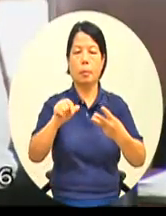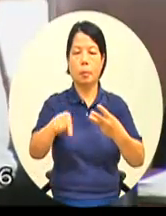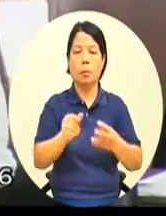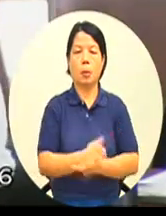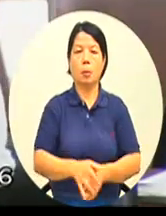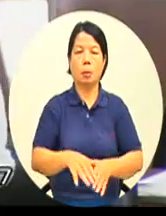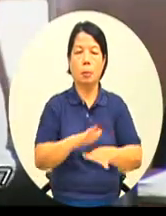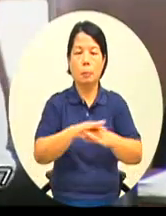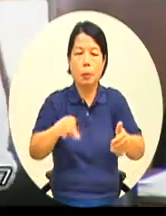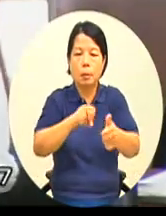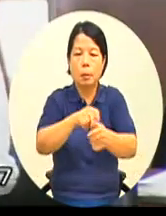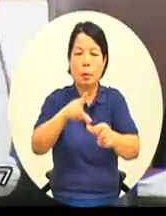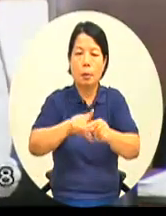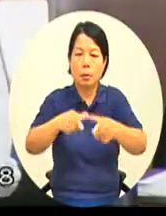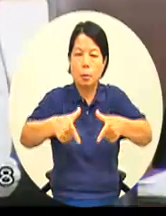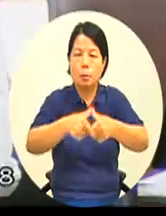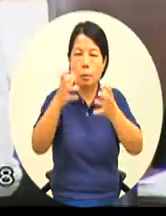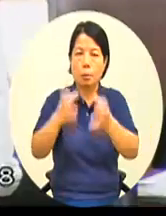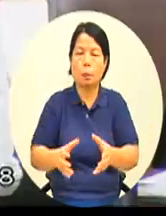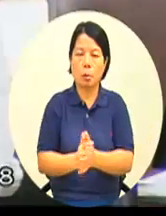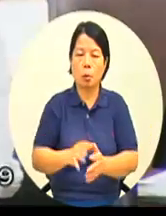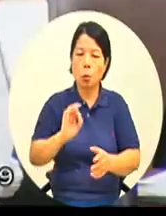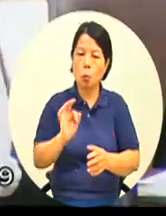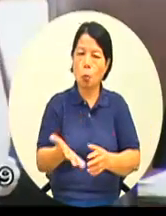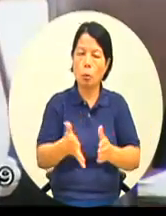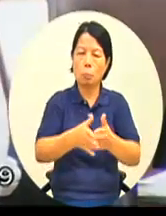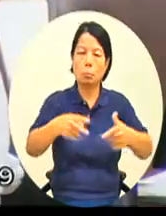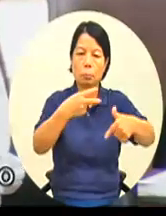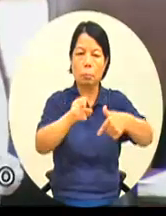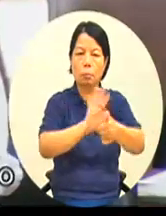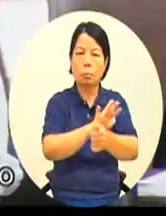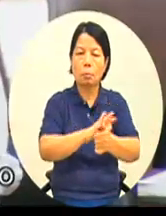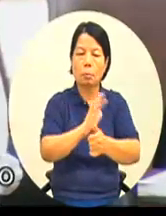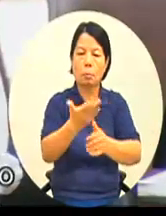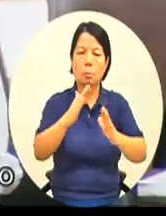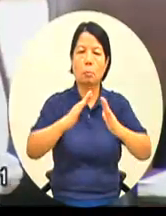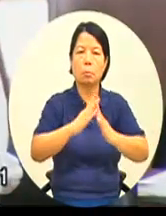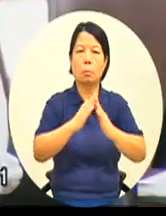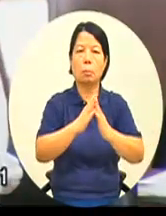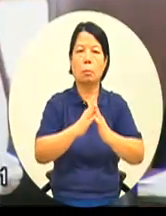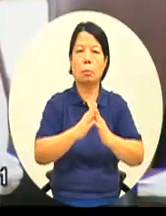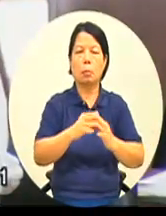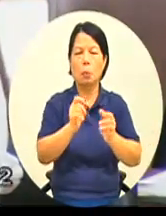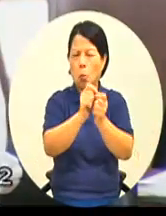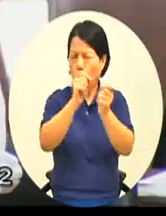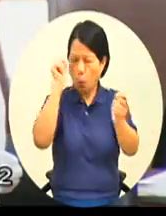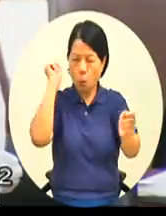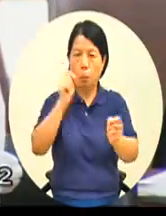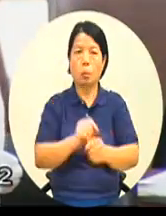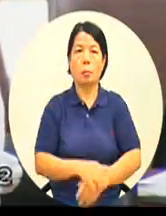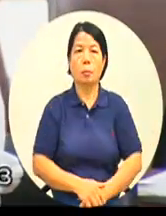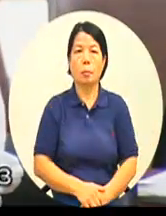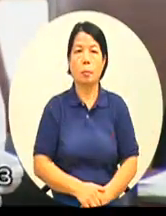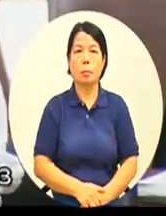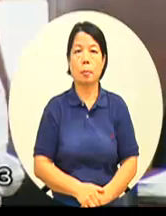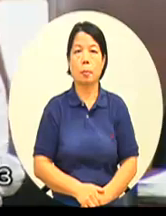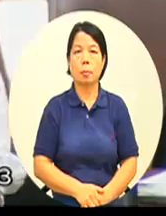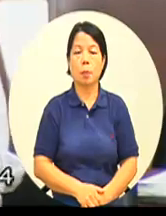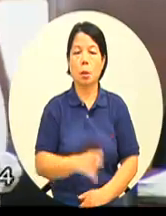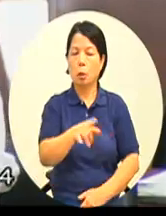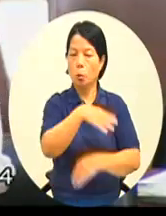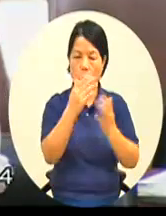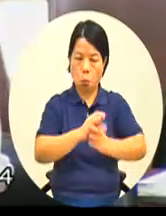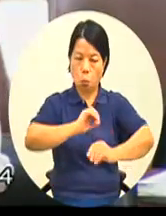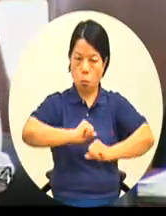中心的设置，为什么仁爱之家很早就有这一家，可是我认为应该有，如果说是喝咖喝去